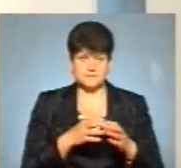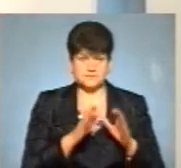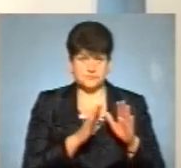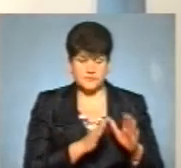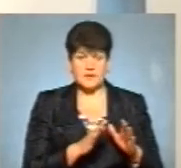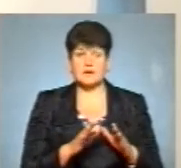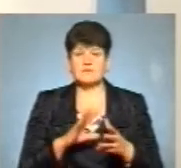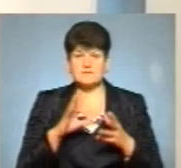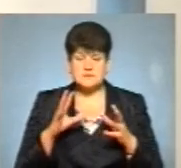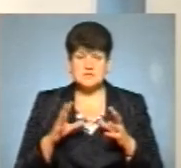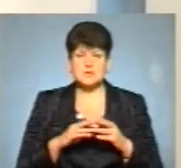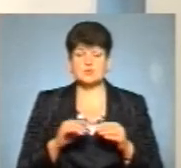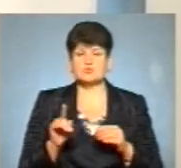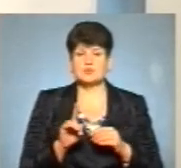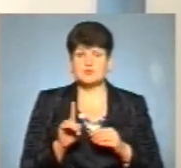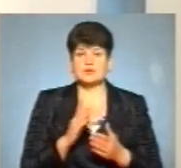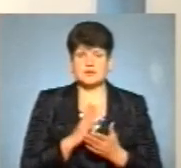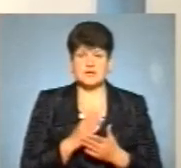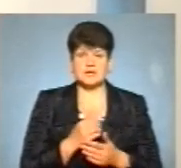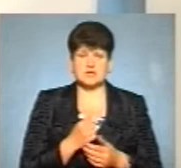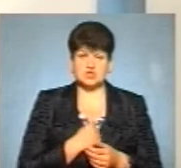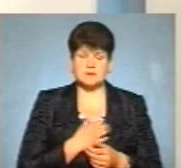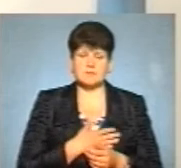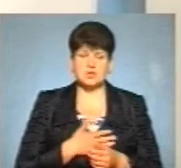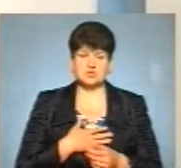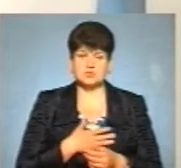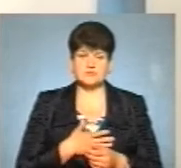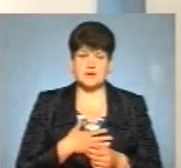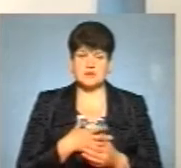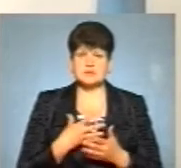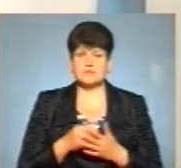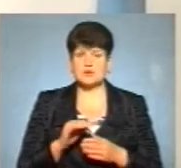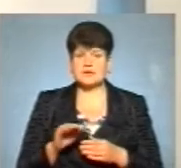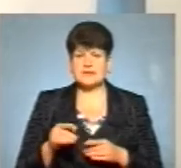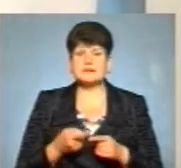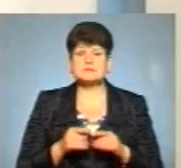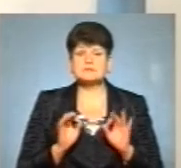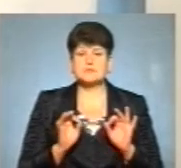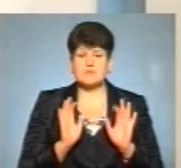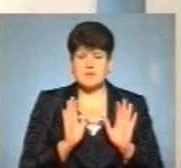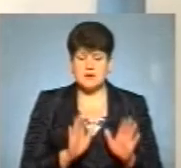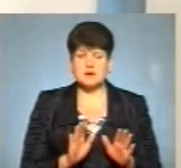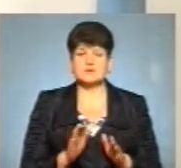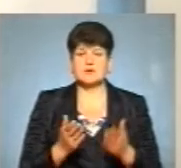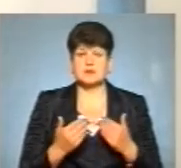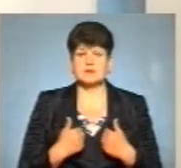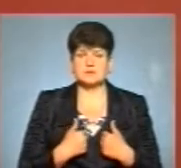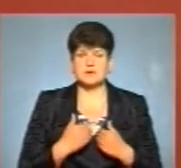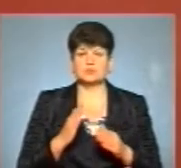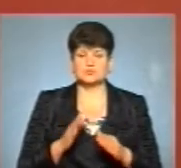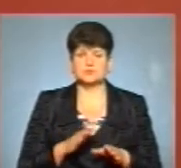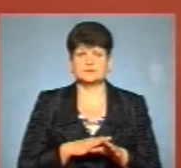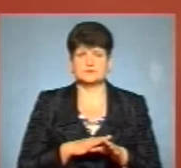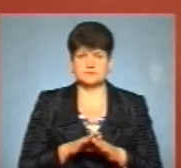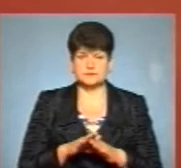бо є, на жаль, переживання за своїх дітей, це нормально, але ми будемо